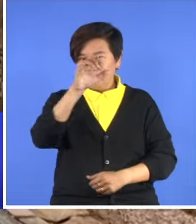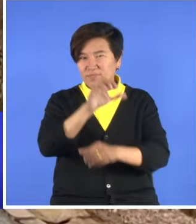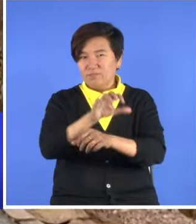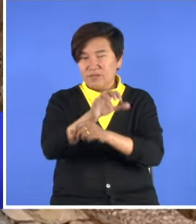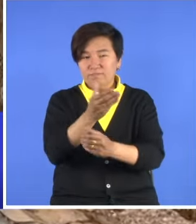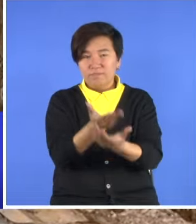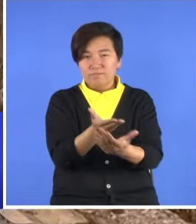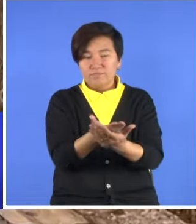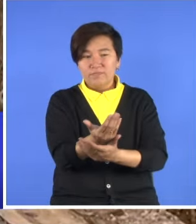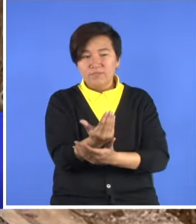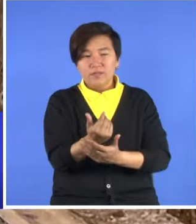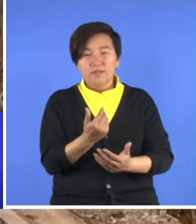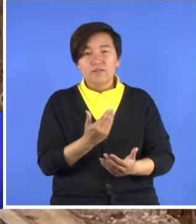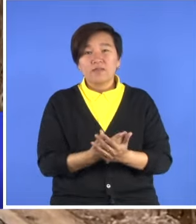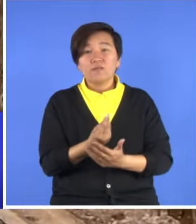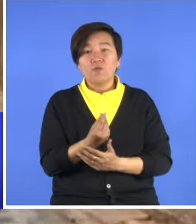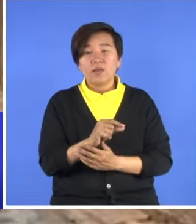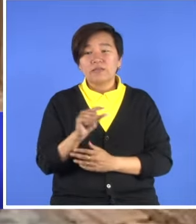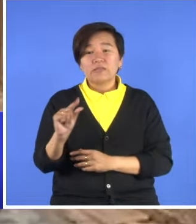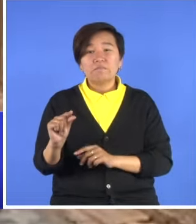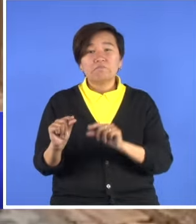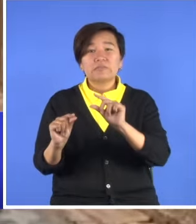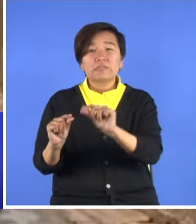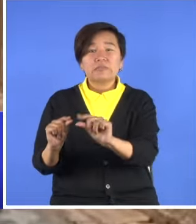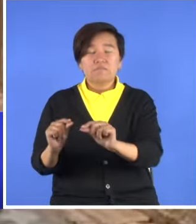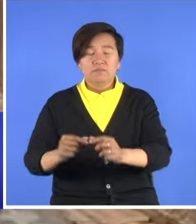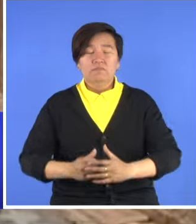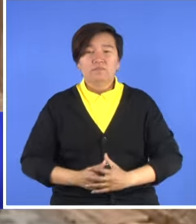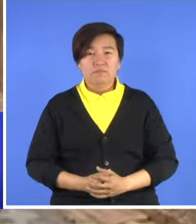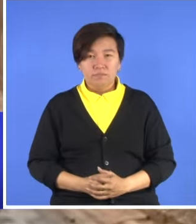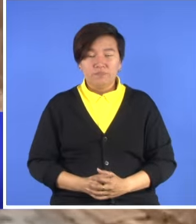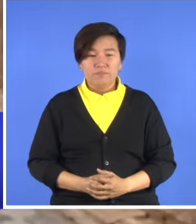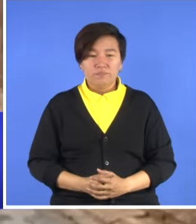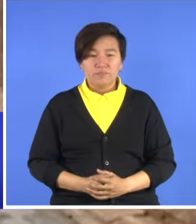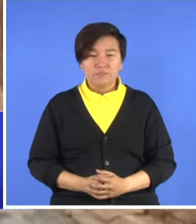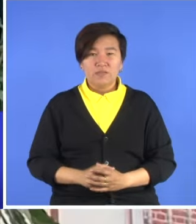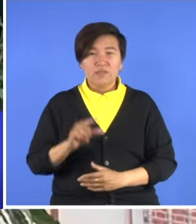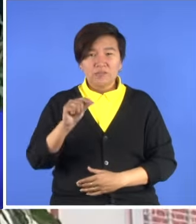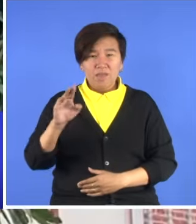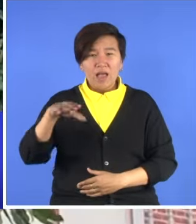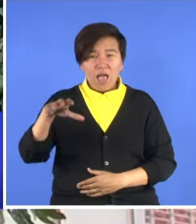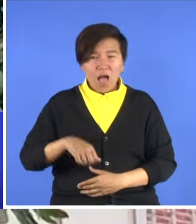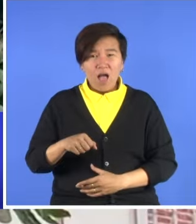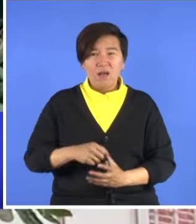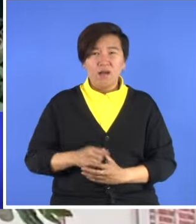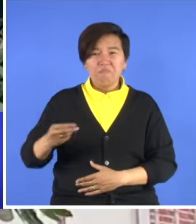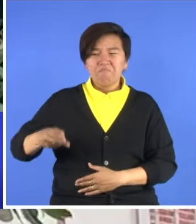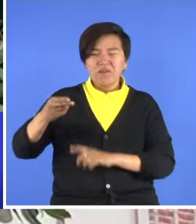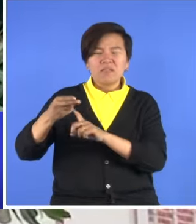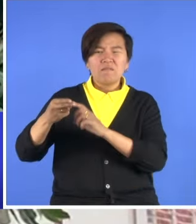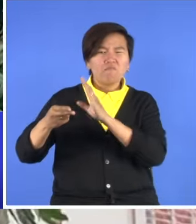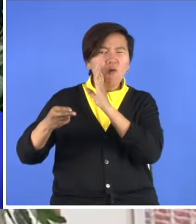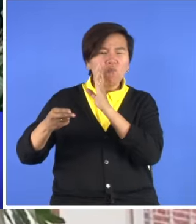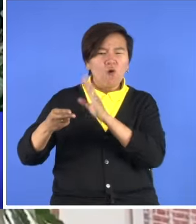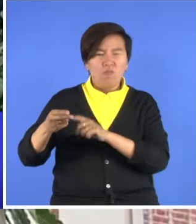เงินอีกเณรก็เลยควักเงินให้คนละ20บาทดูสินะฮะขนาด 20บาทมันก็ยังเอาและเข้าใจว่าปืนที่มาจี้น่าจะเป็นปืนปลอมแค่